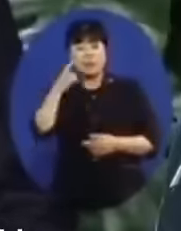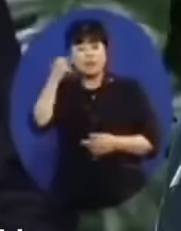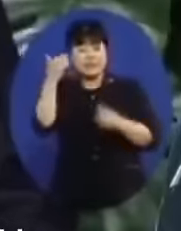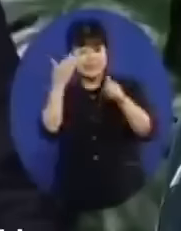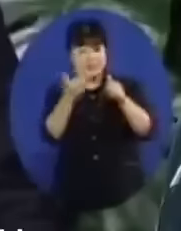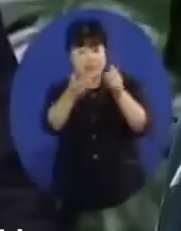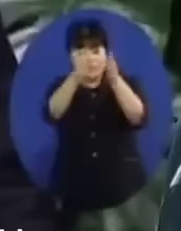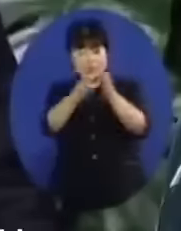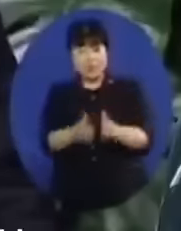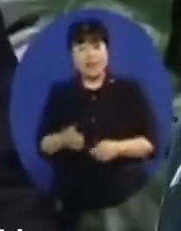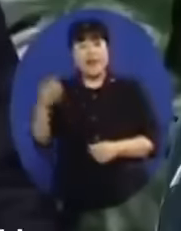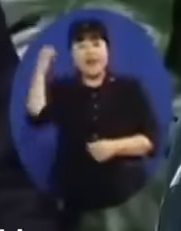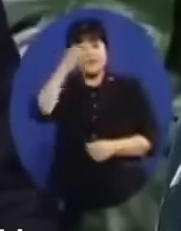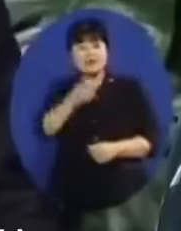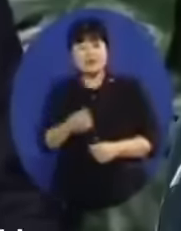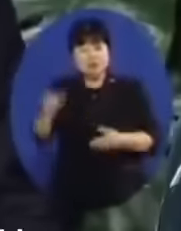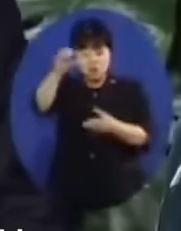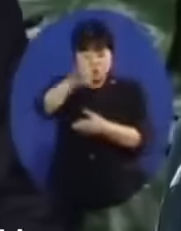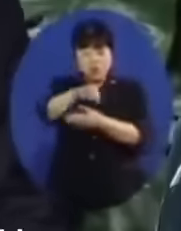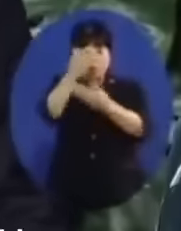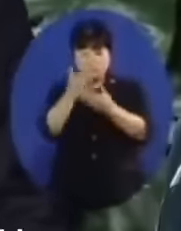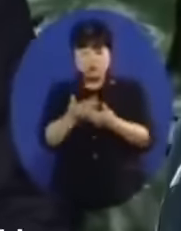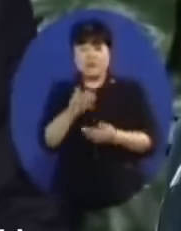목사님을 통해서 성령이 부어졌습니다.